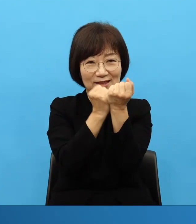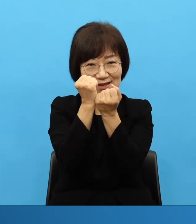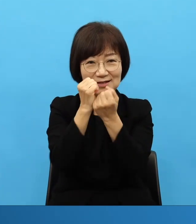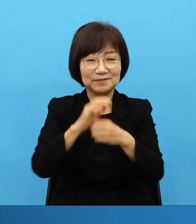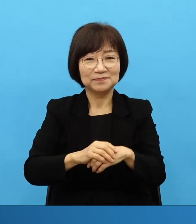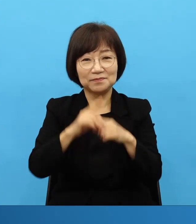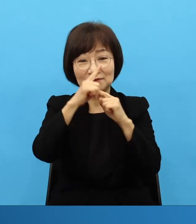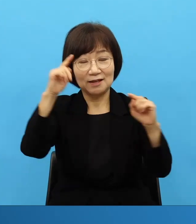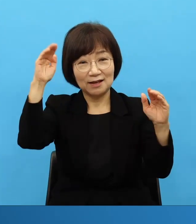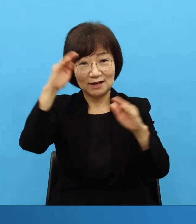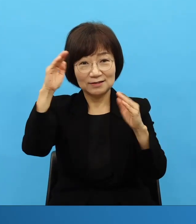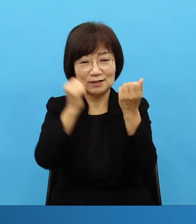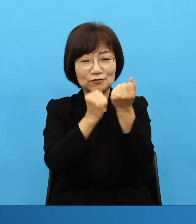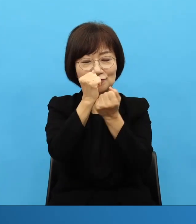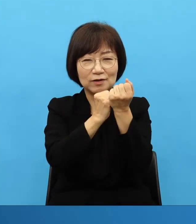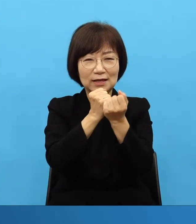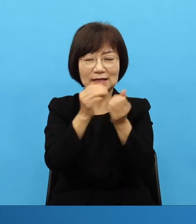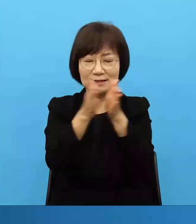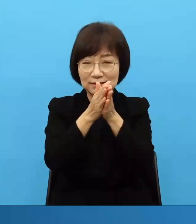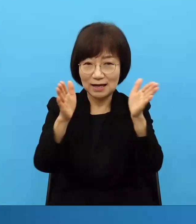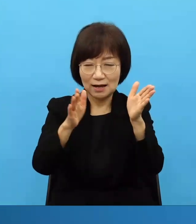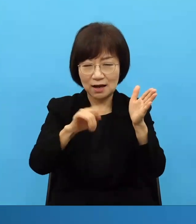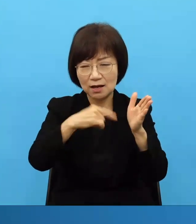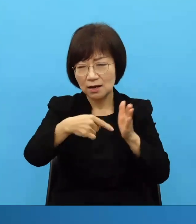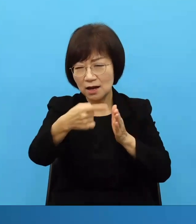수련회를 시작으로 계속 이어집니다.